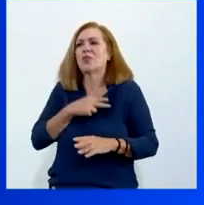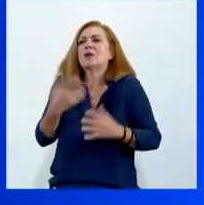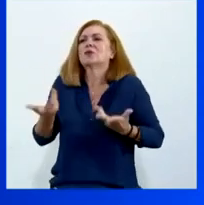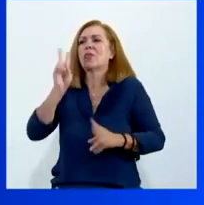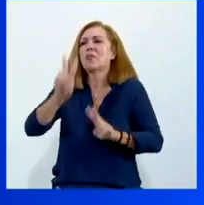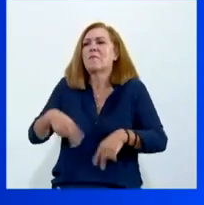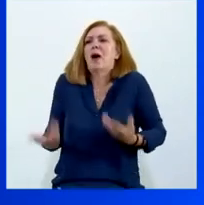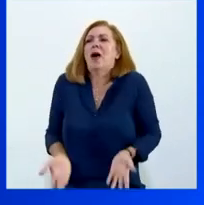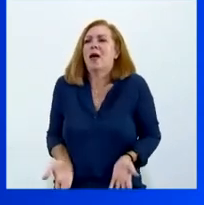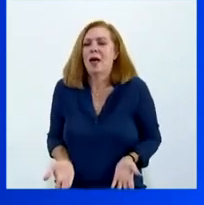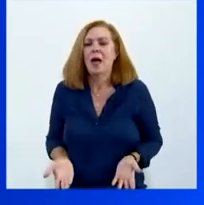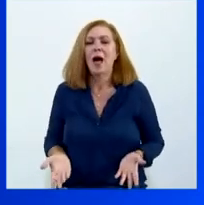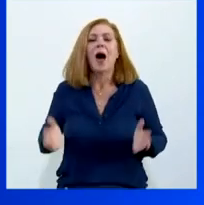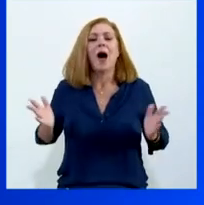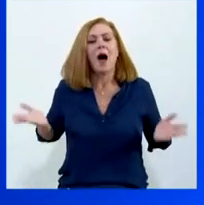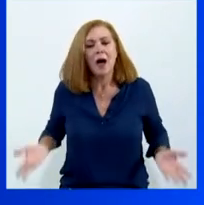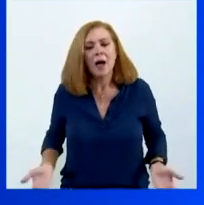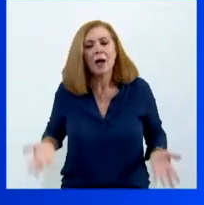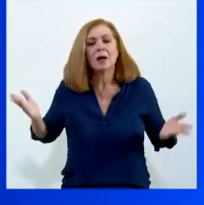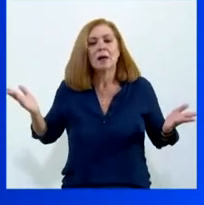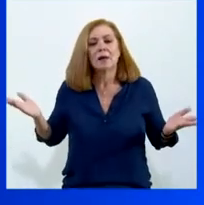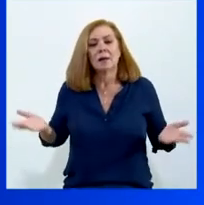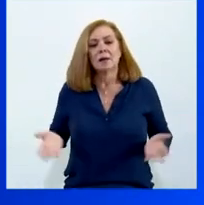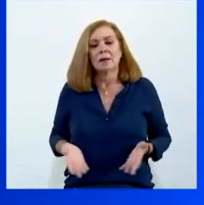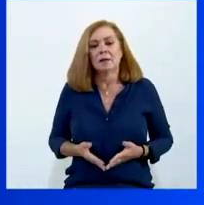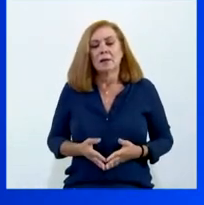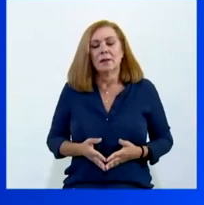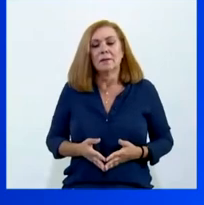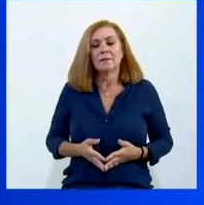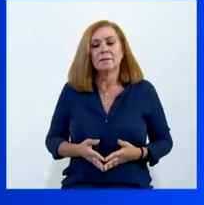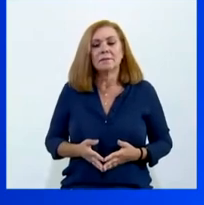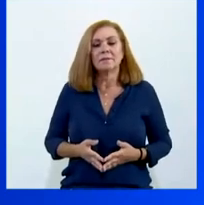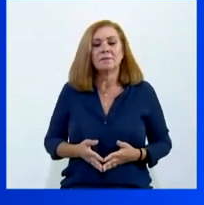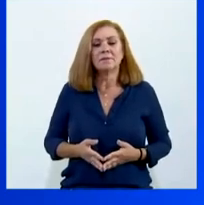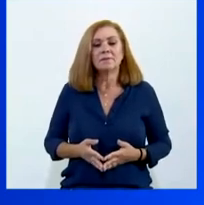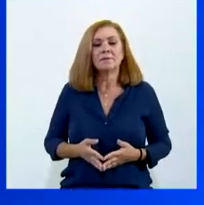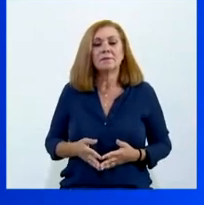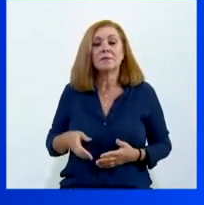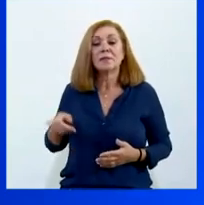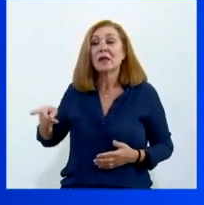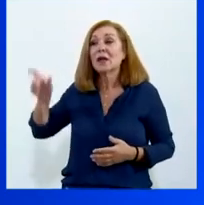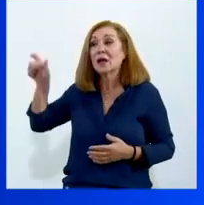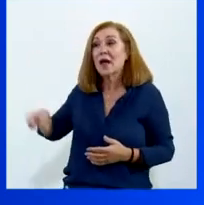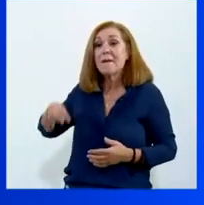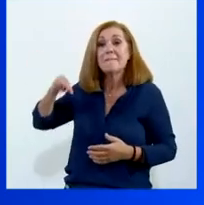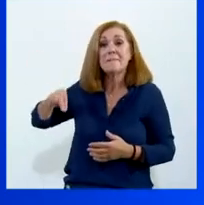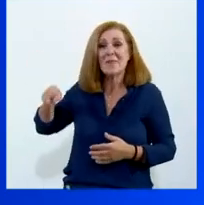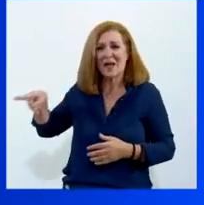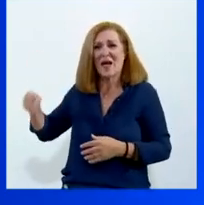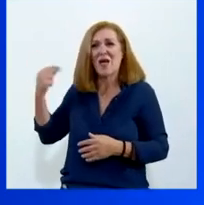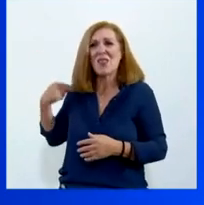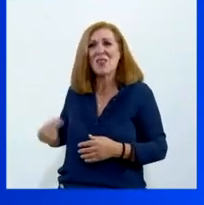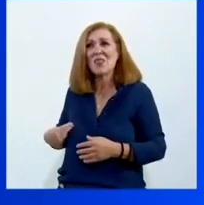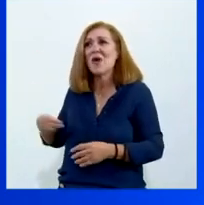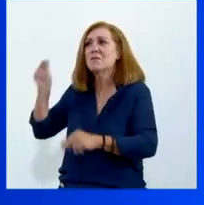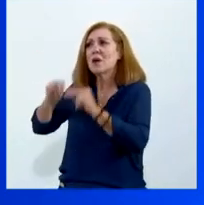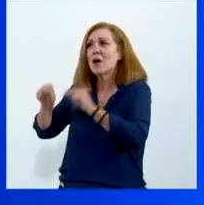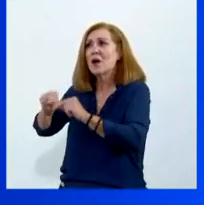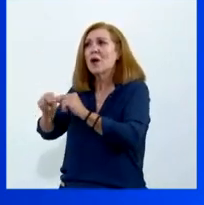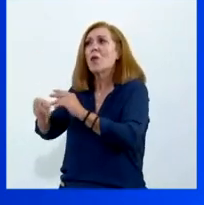κάνω. Αλλά η στέρηση της δυνατότητας στο Φρέντ Ντομπελέρη να ορκιστεί δήμαρχος,